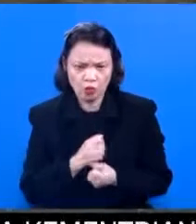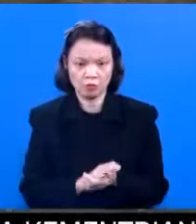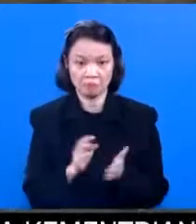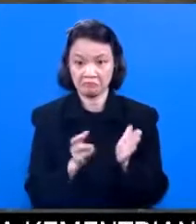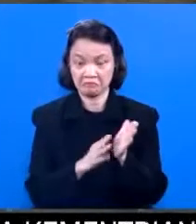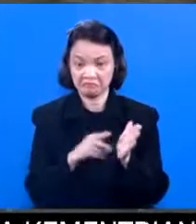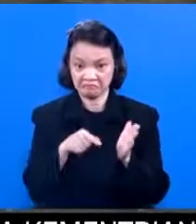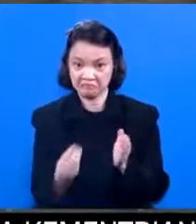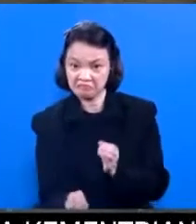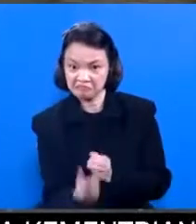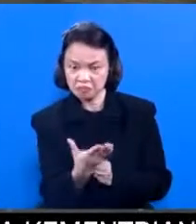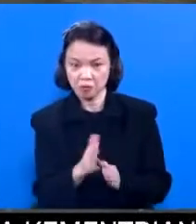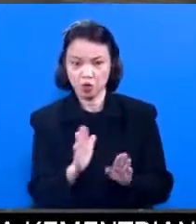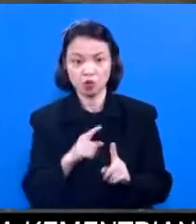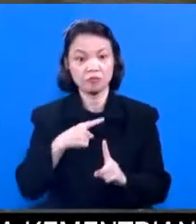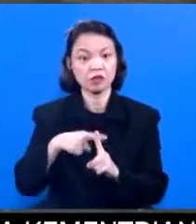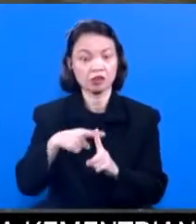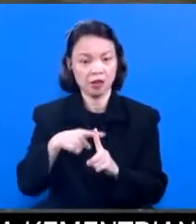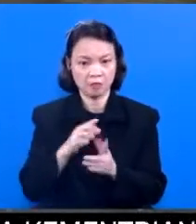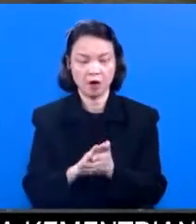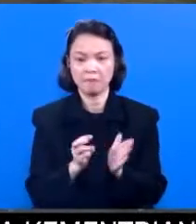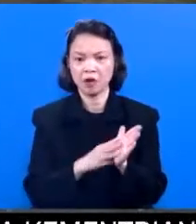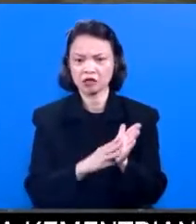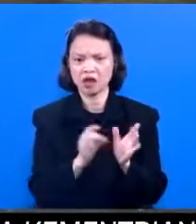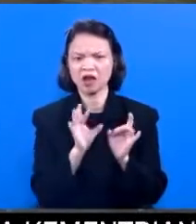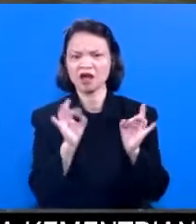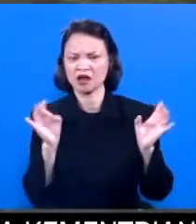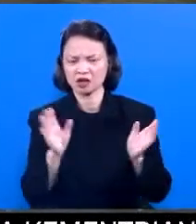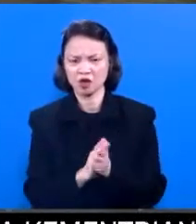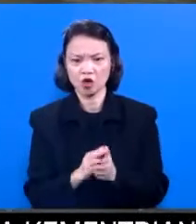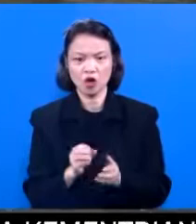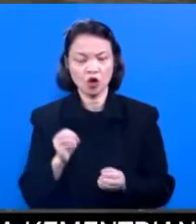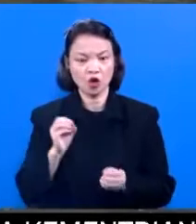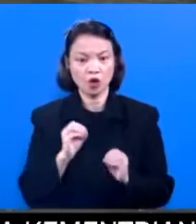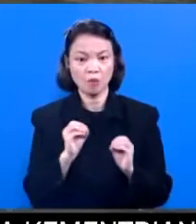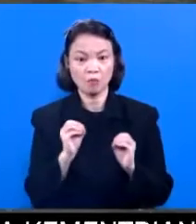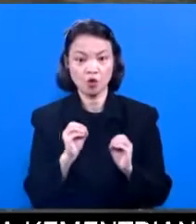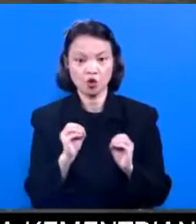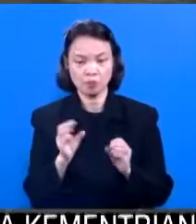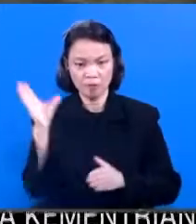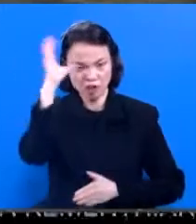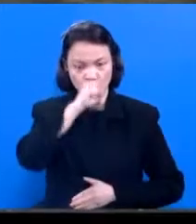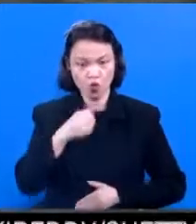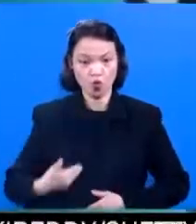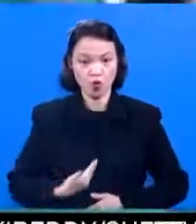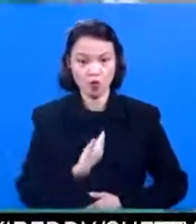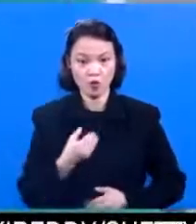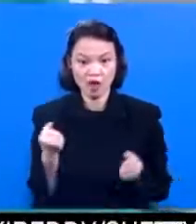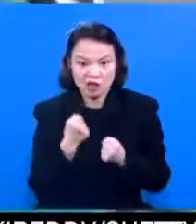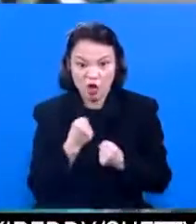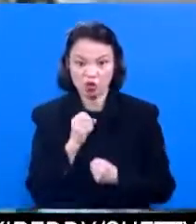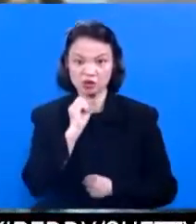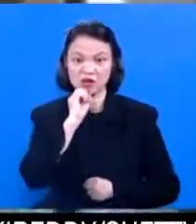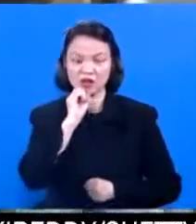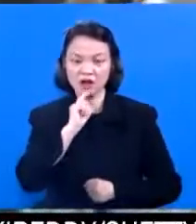yang mencuat ini belum ditambahkan dengan kasus-kasus lain yang belum diketahui karena korban takut untuk melaporkannya.